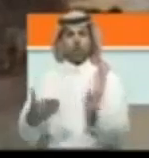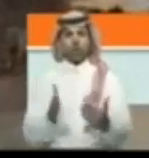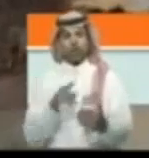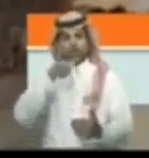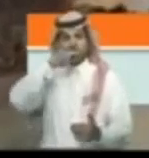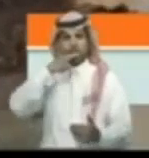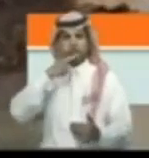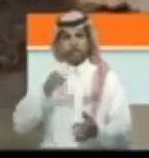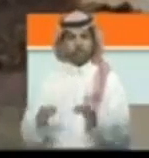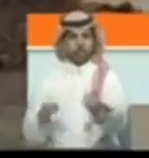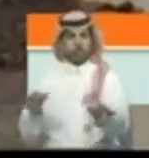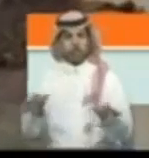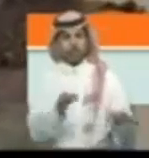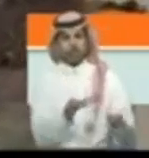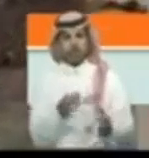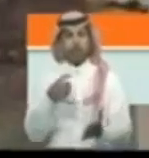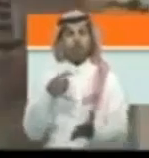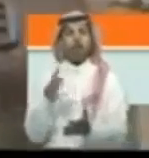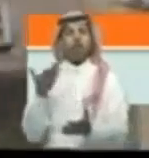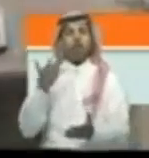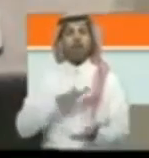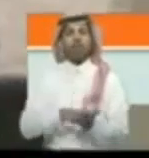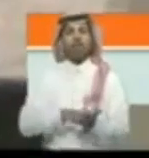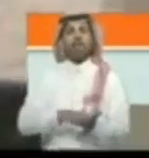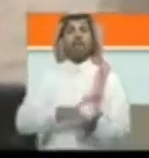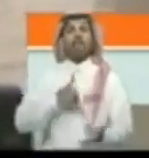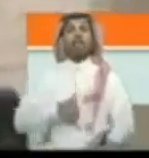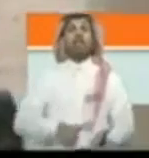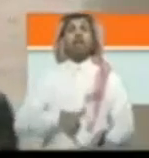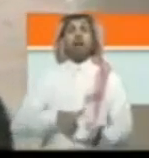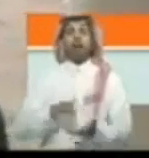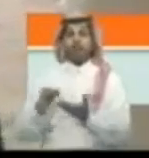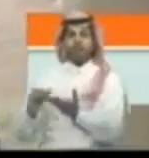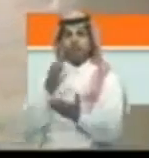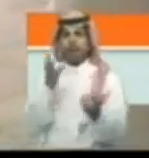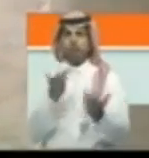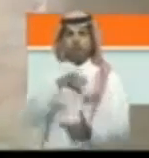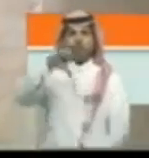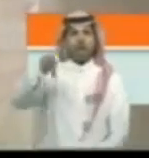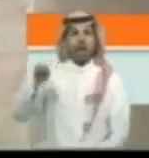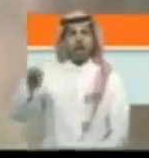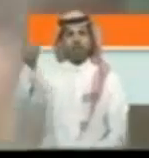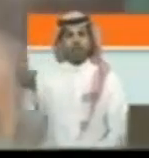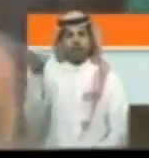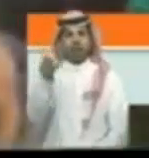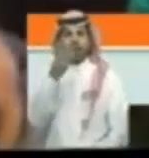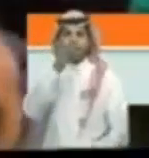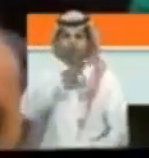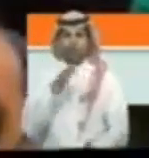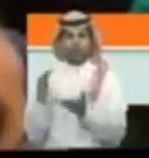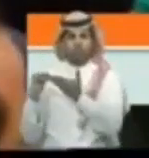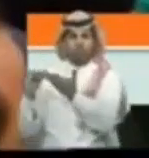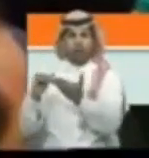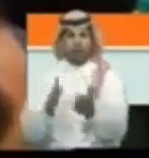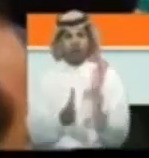على النازحين والمتضررين في مدينة سيئون اليمنية، استفاد منها 9000 فرد. وفي محافظة عدن